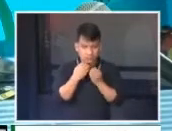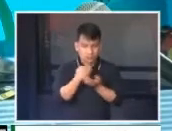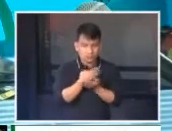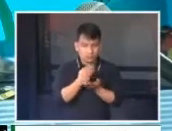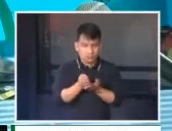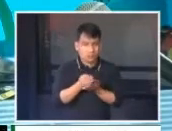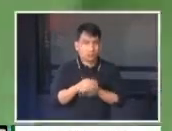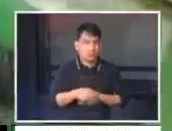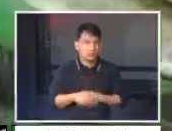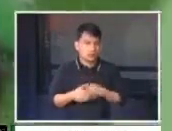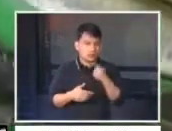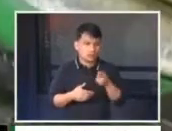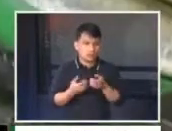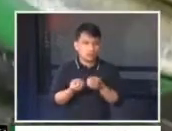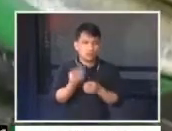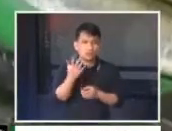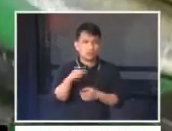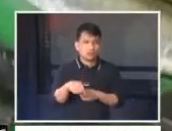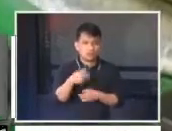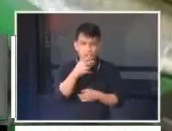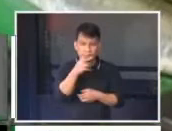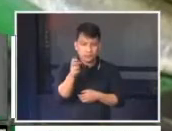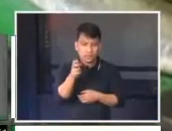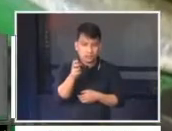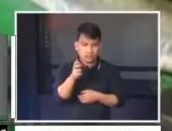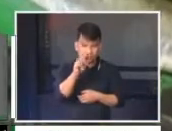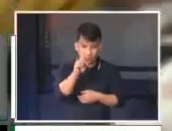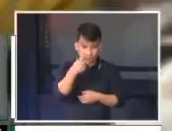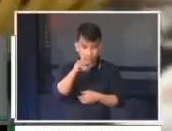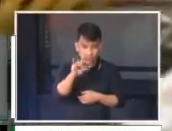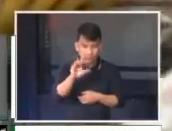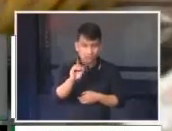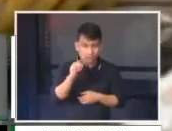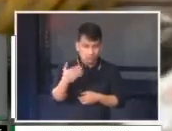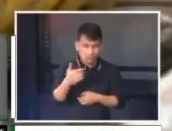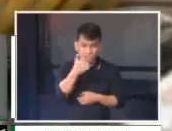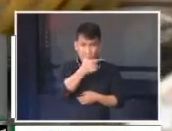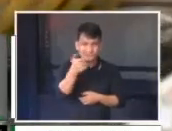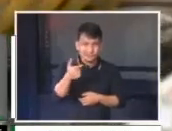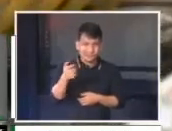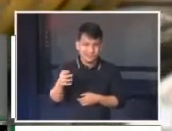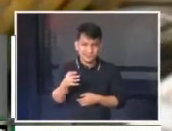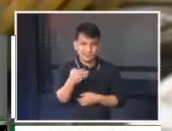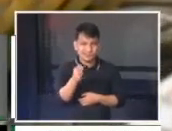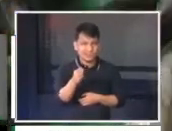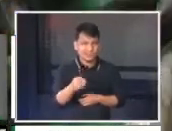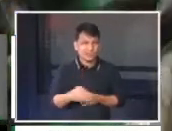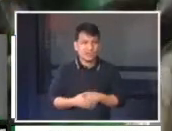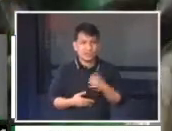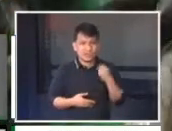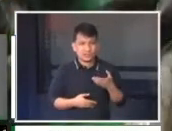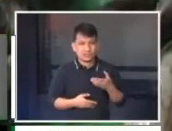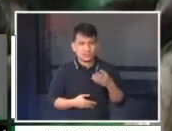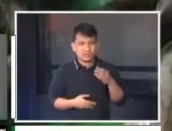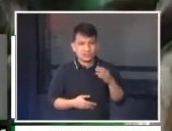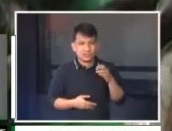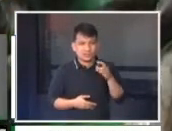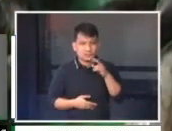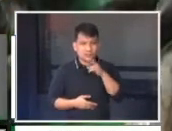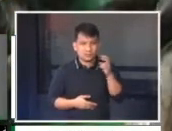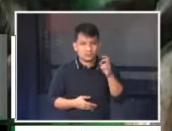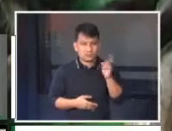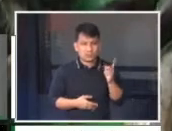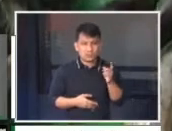mamimili. Umaabot na ngayon sa 300 kada kilo ang presyo ng galunggong habang 220 po naman ang